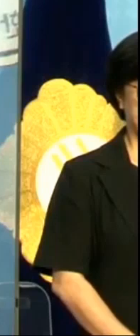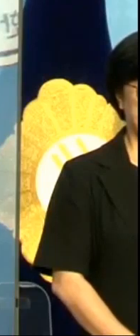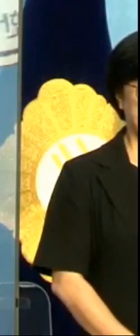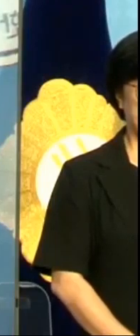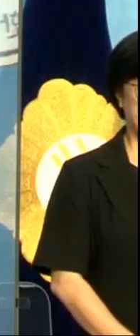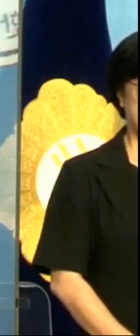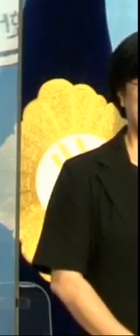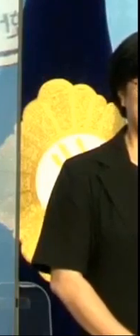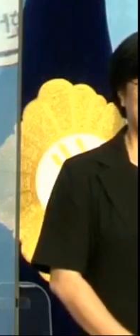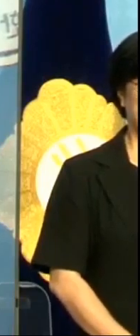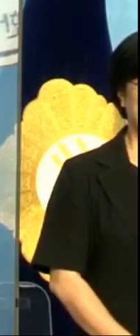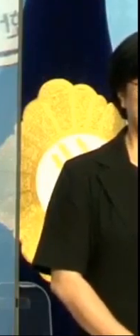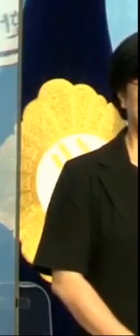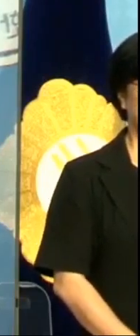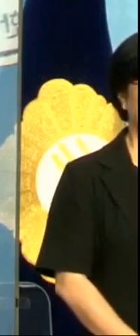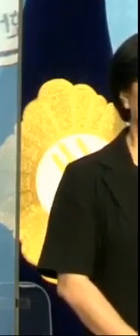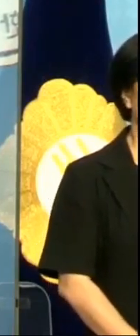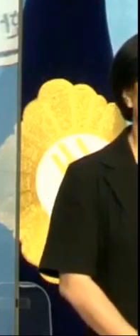으